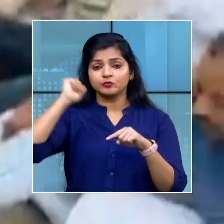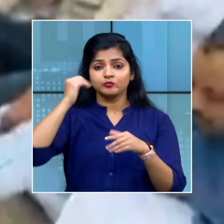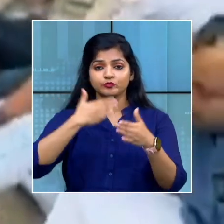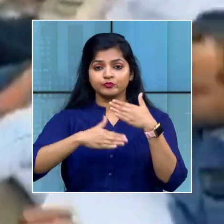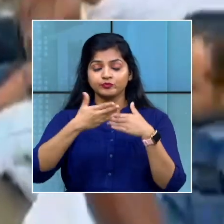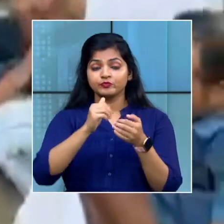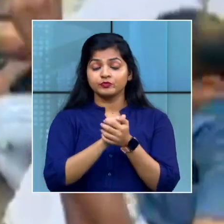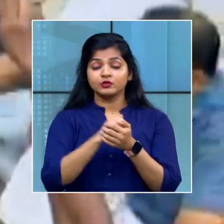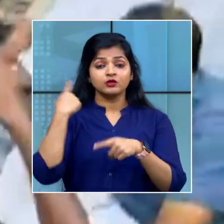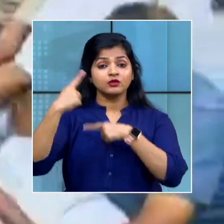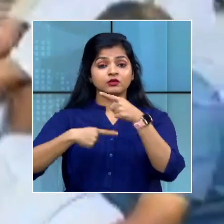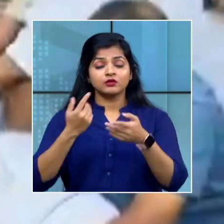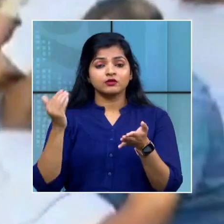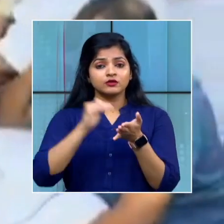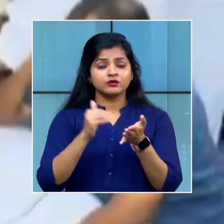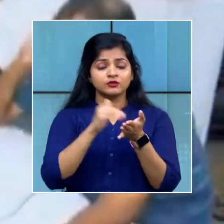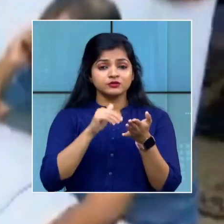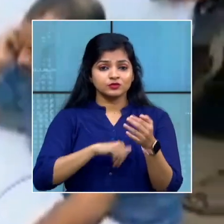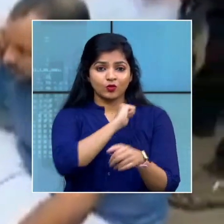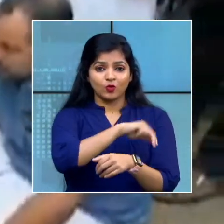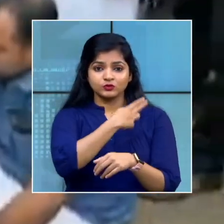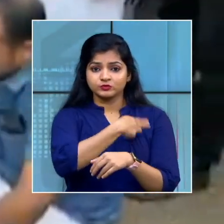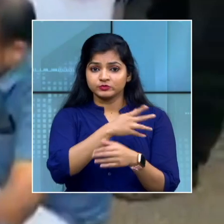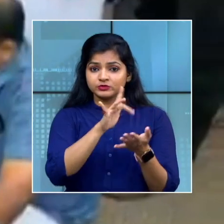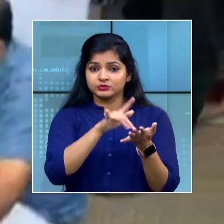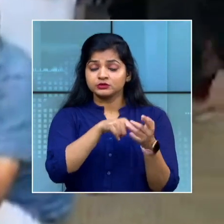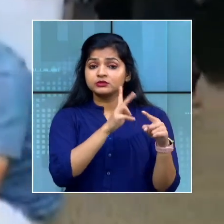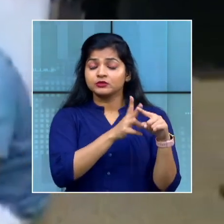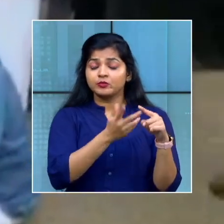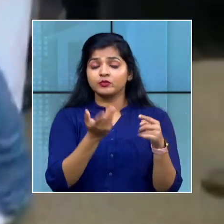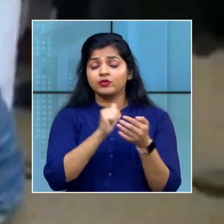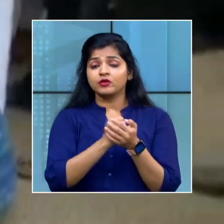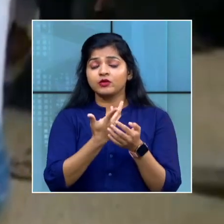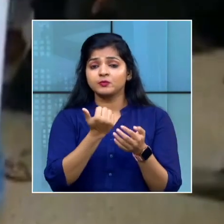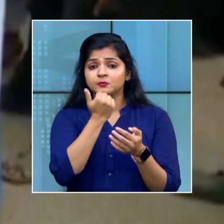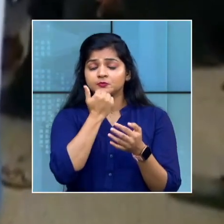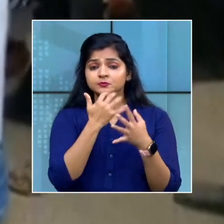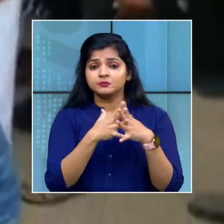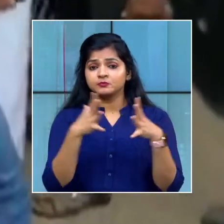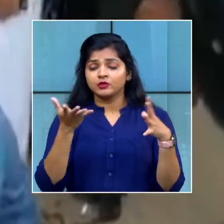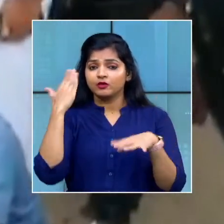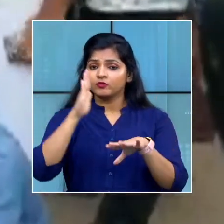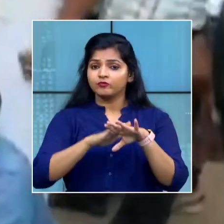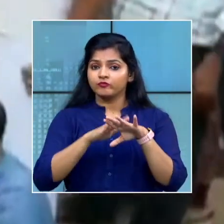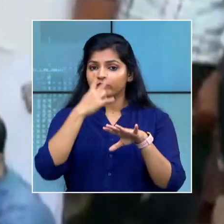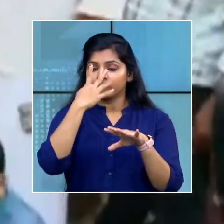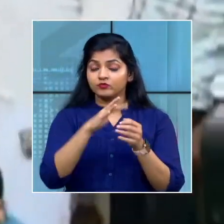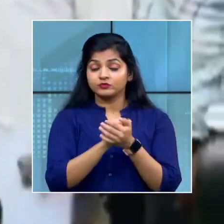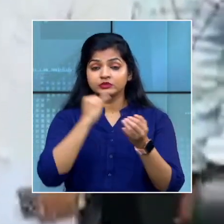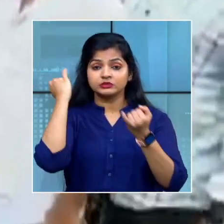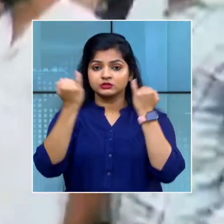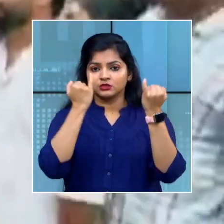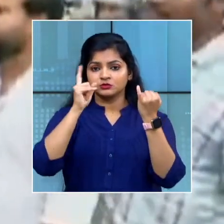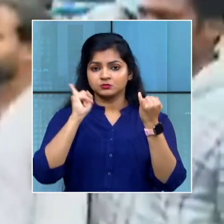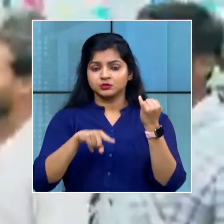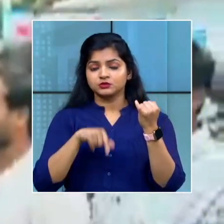ഈ ആശുപത്രിക്കെതിരെ ഗുരുതരമായിട്ടുള്ള ചികിത്സാ പിഴവുകൾ, അനാസ്ഥകളൊക്കെ തന്നെ ഉണ്ടാകുന്നു. അന്വേഷണം സർക്കാർ